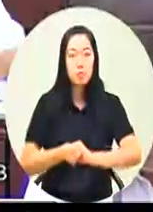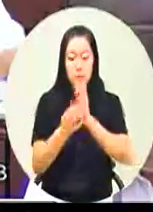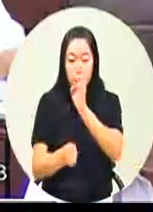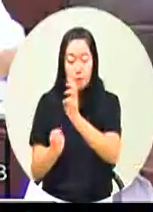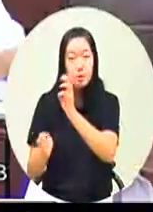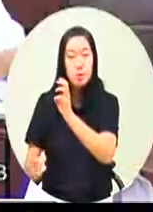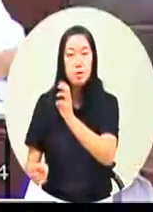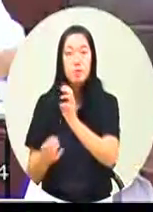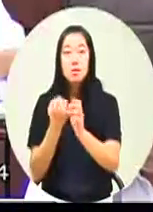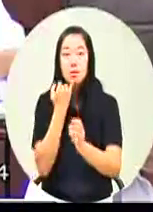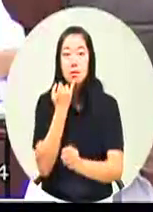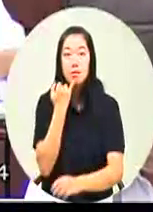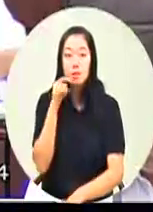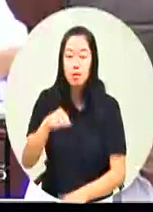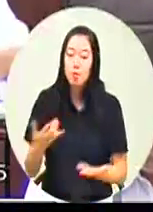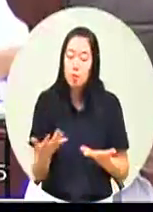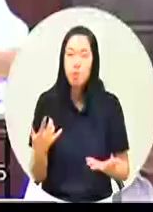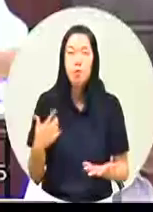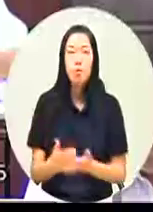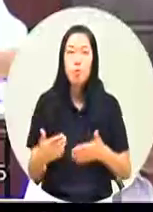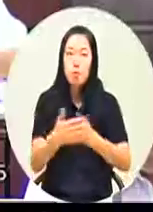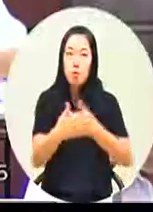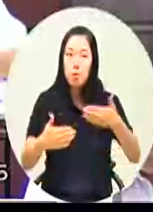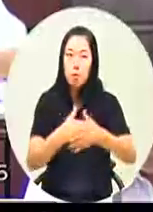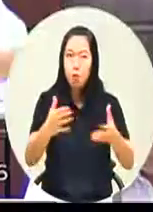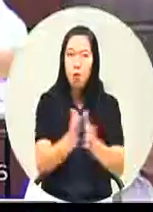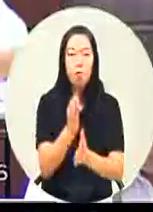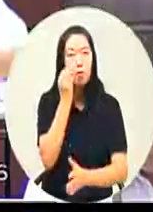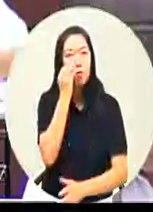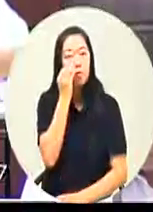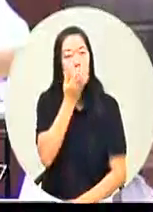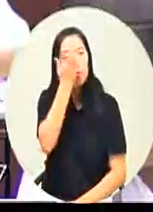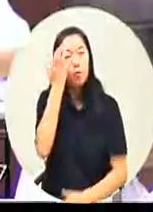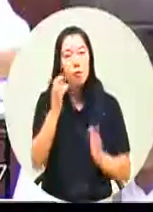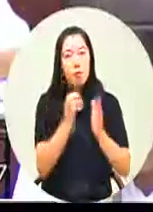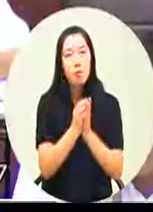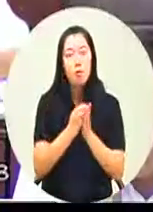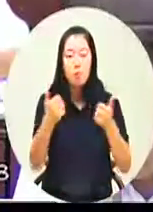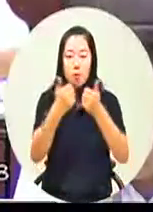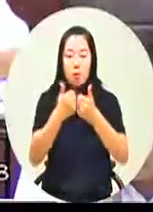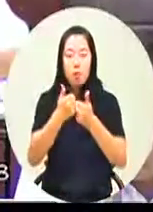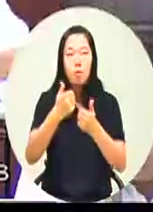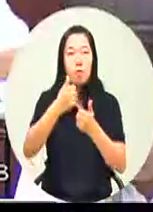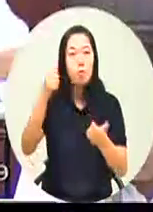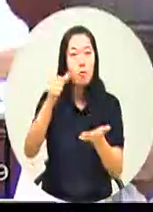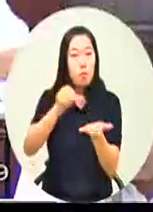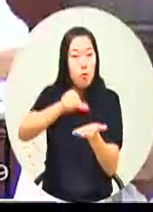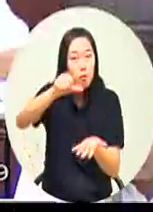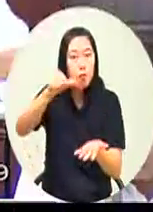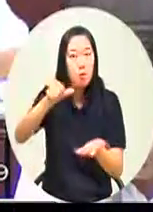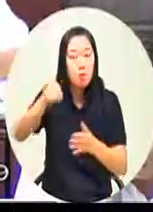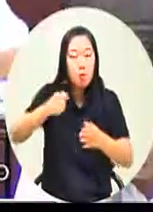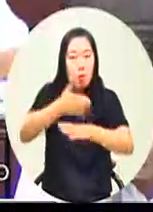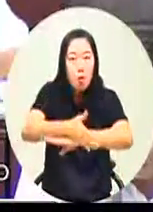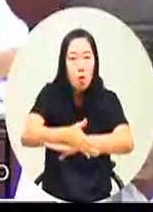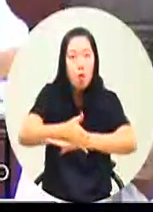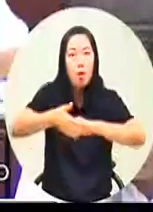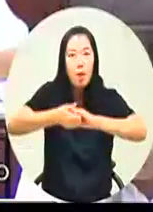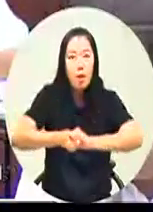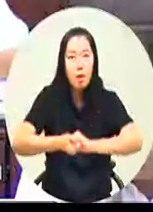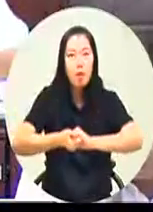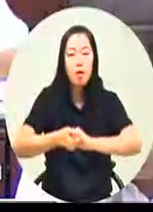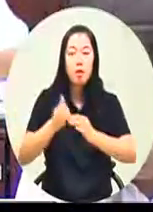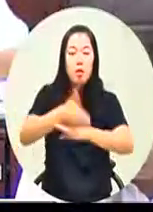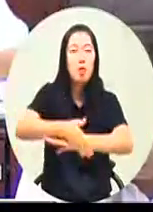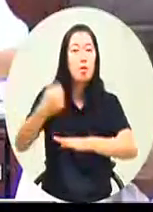们希望这个部分呢，交通部观光局他们已经开了五次会议，已经定案了，但是还没有通过哈，所以我们希望他们赶快